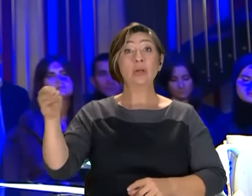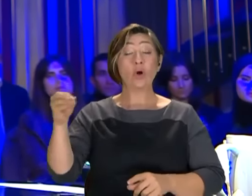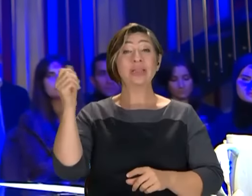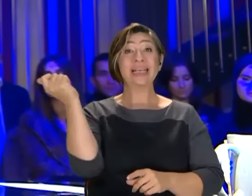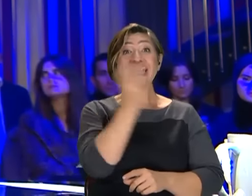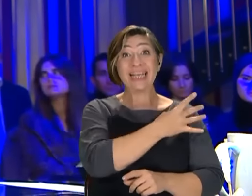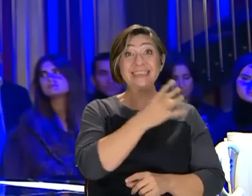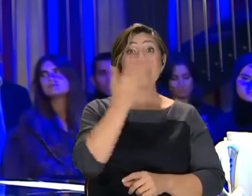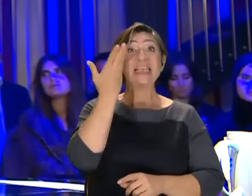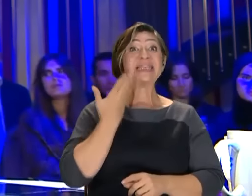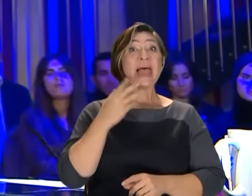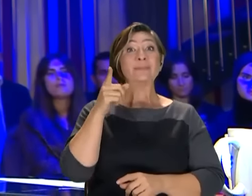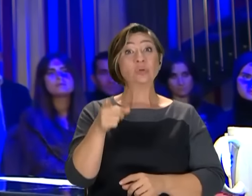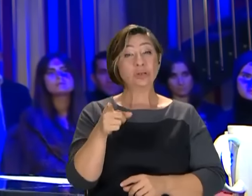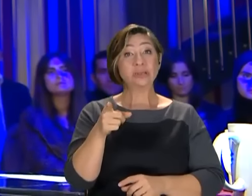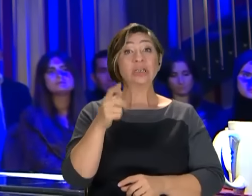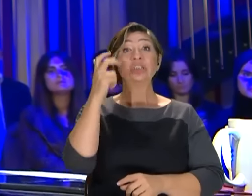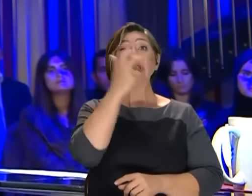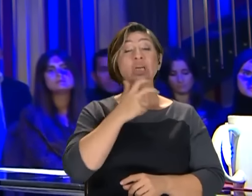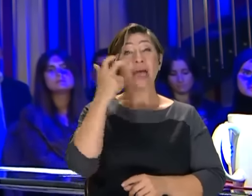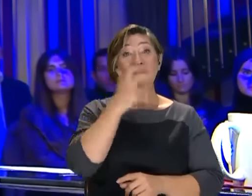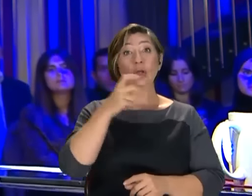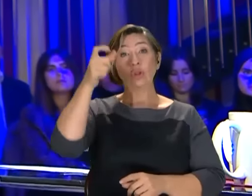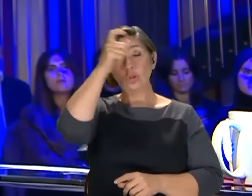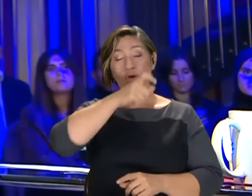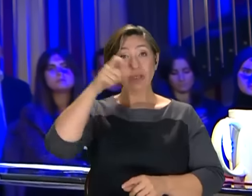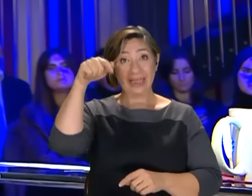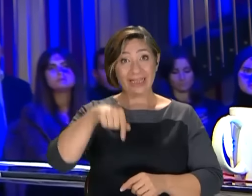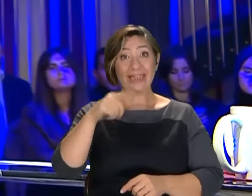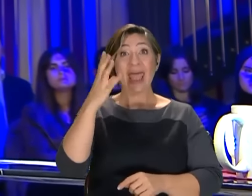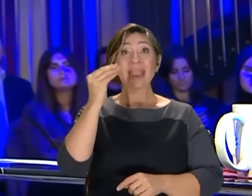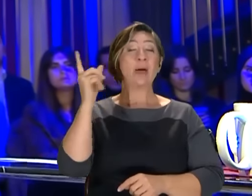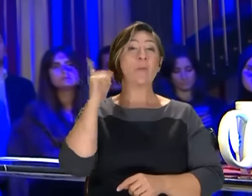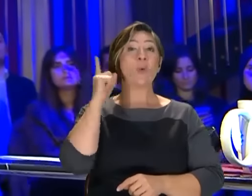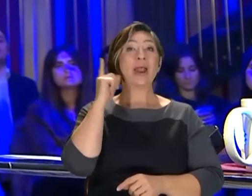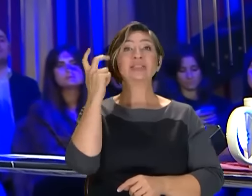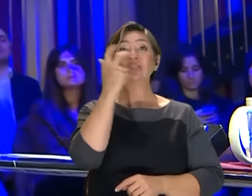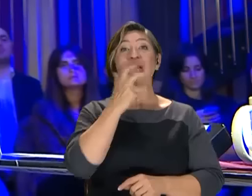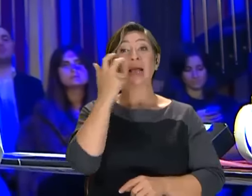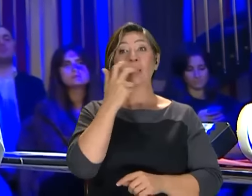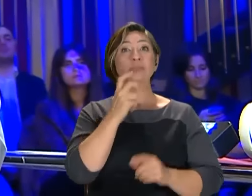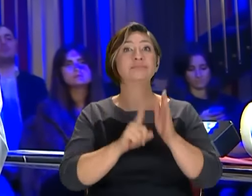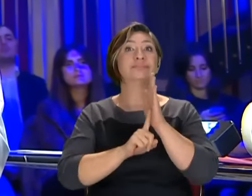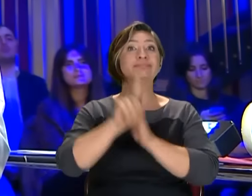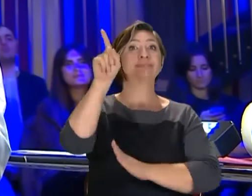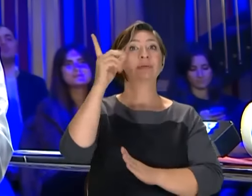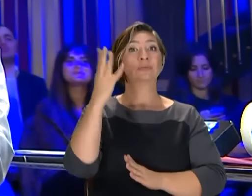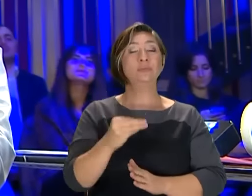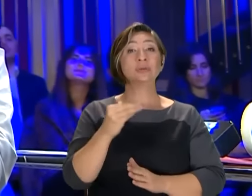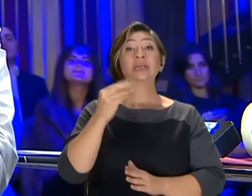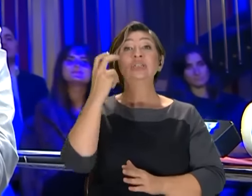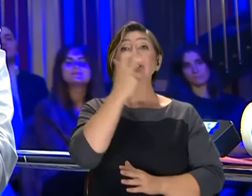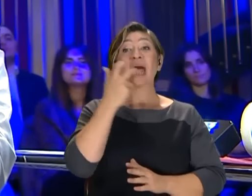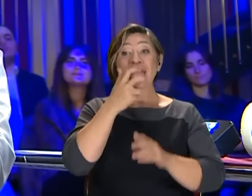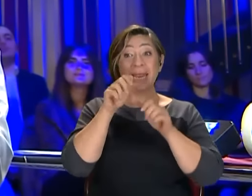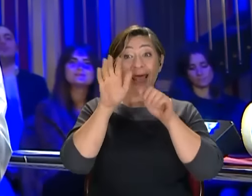milyon kez izlenmiş. Şarkı Türkiye'nin en popüler şarkılarından biri haline geliyor.